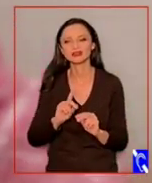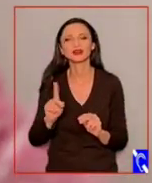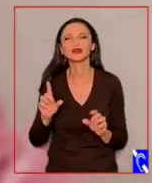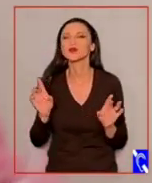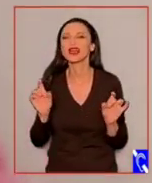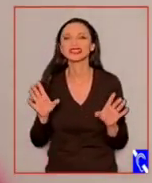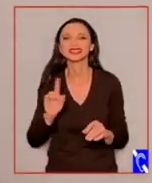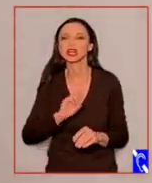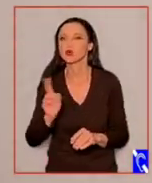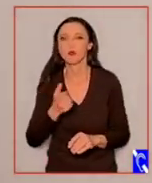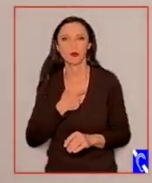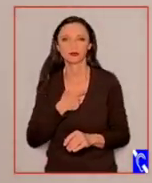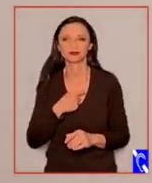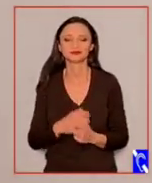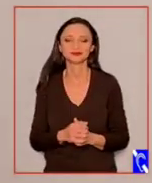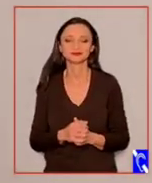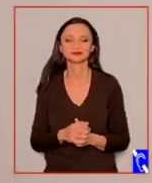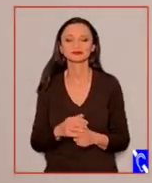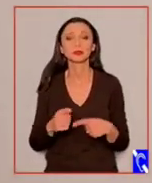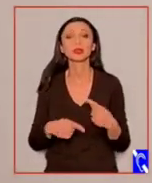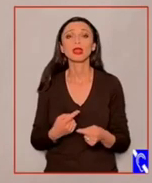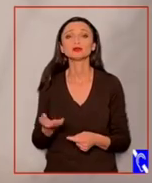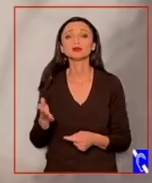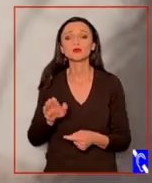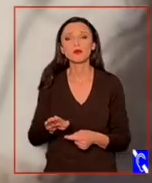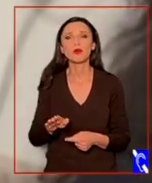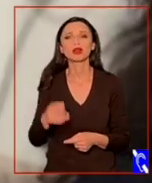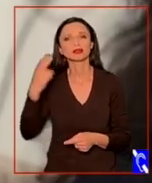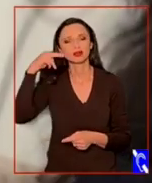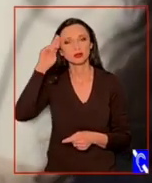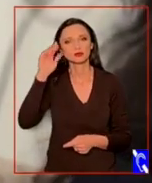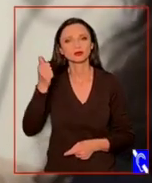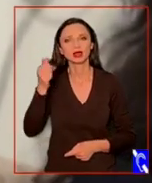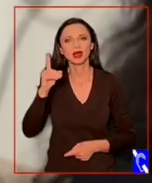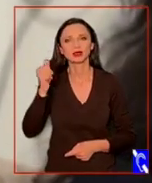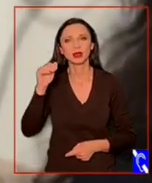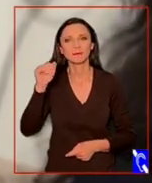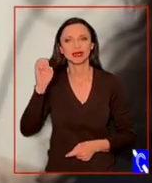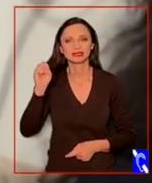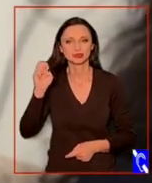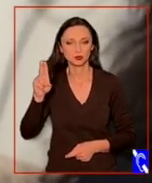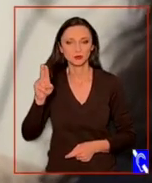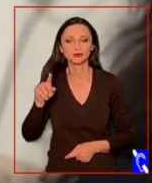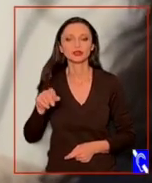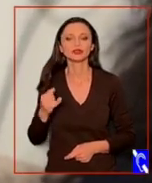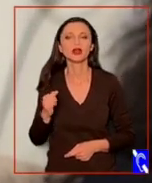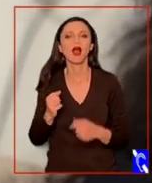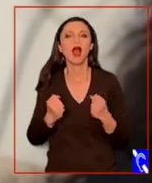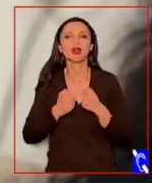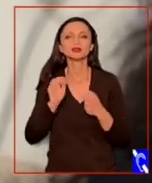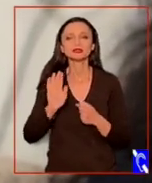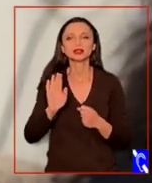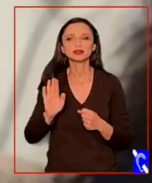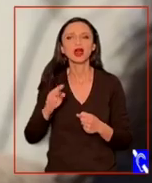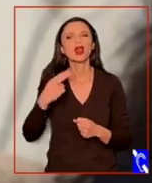nu există, nu pot. După moartea domnului Adamescu, șirul acțiunilor tale în domeniul social și